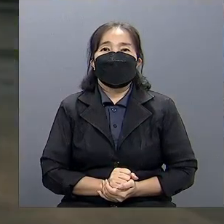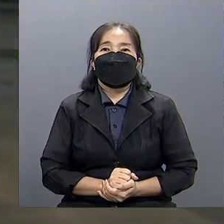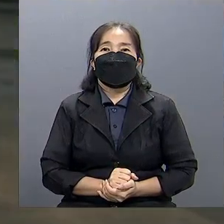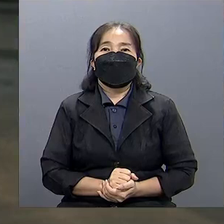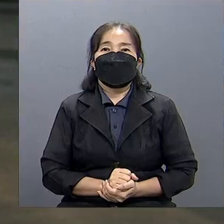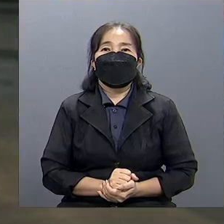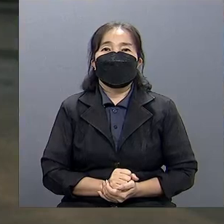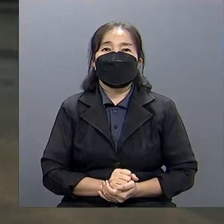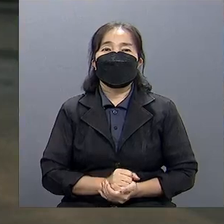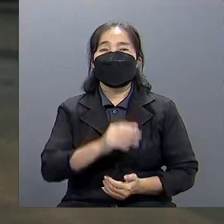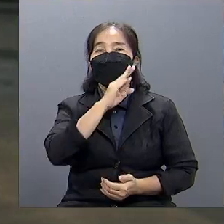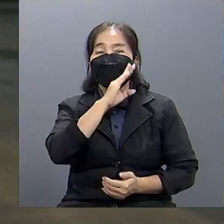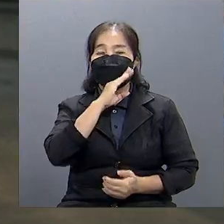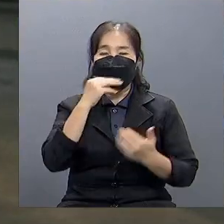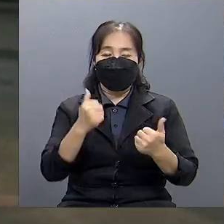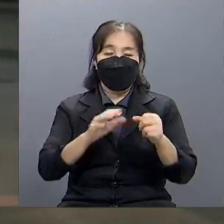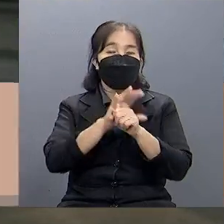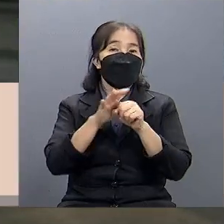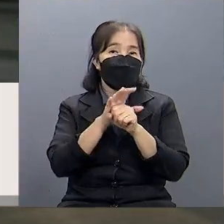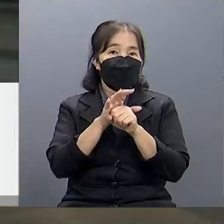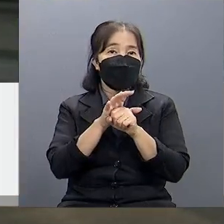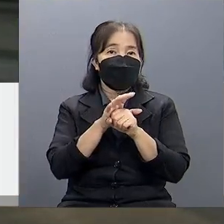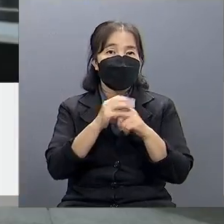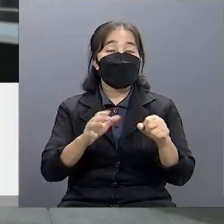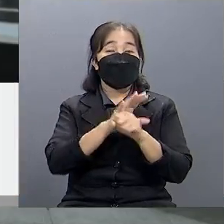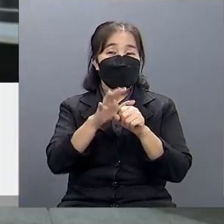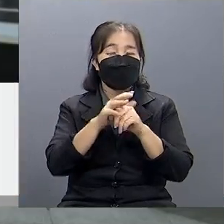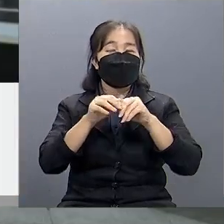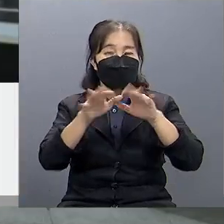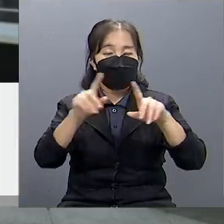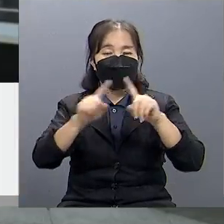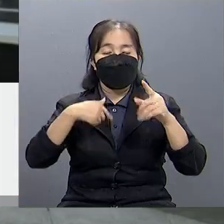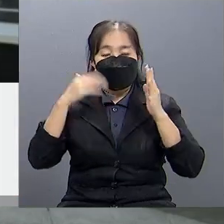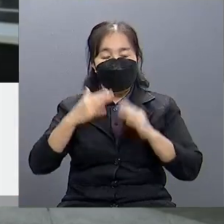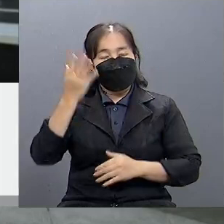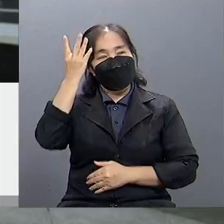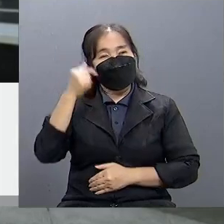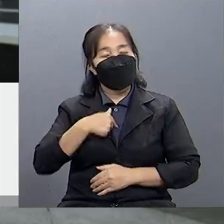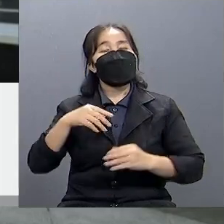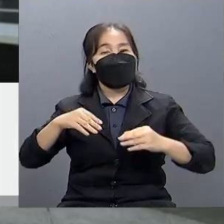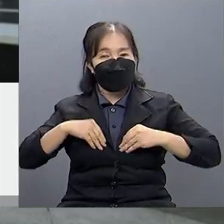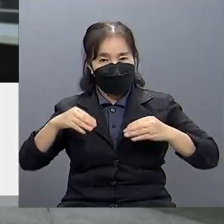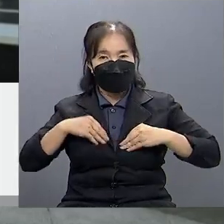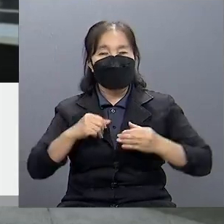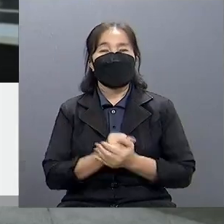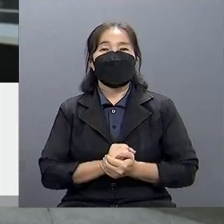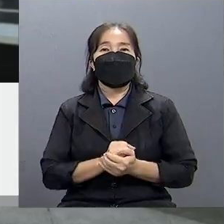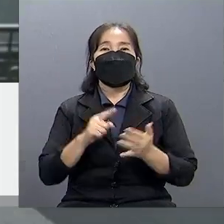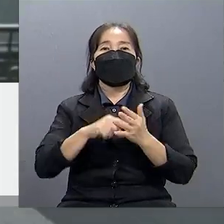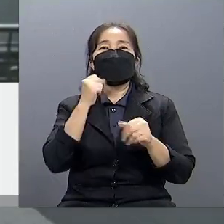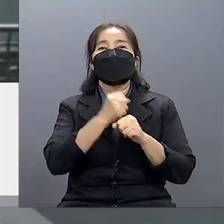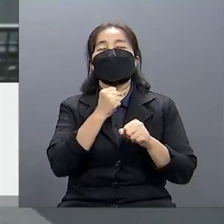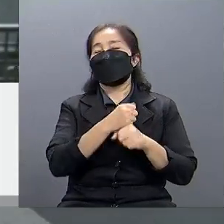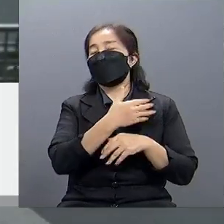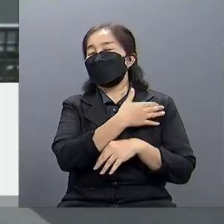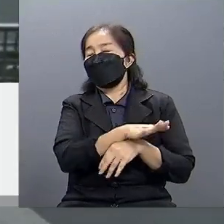ควิด-19 ที่เกิดขึ้นค่ะเขากลับทำให้คนทั่วโลกนะคะต้องยอมละทิ้งเสรีภาพบางอย่างไปเนื่องจากมาตรการควบคุมโร